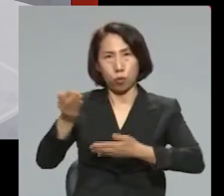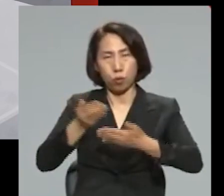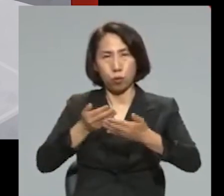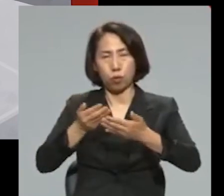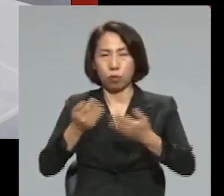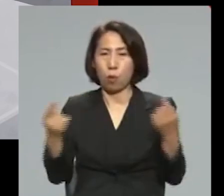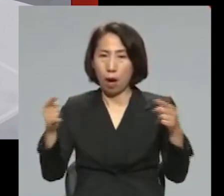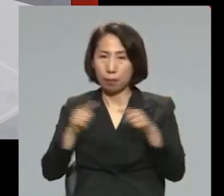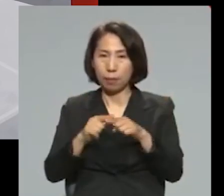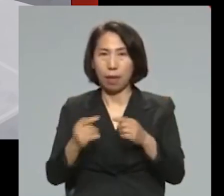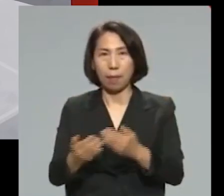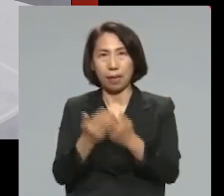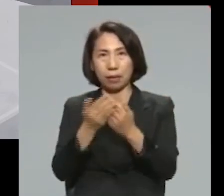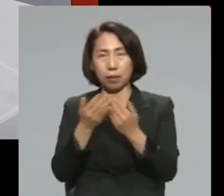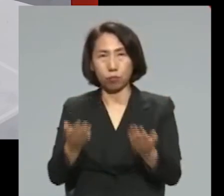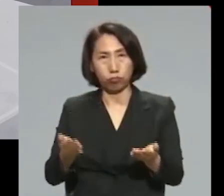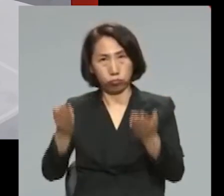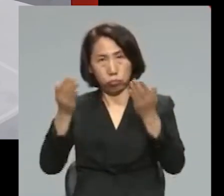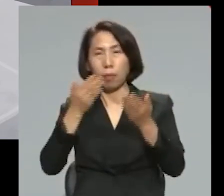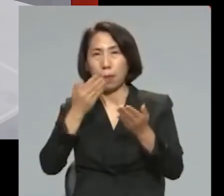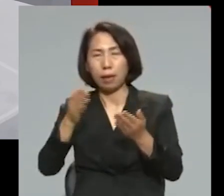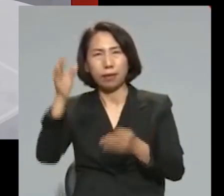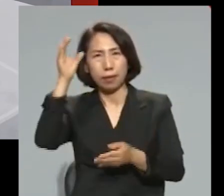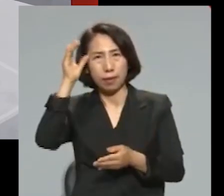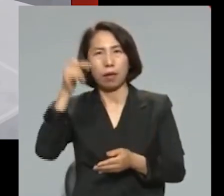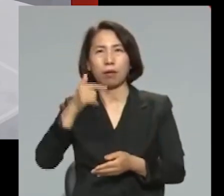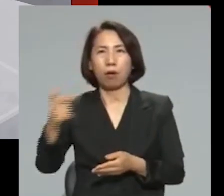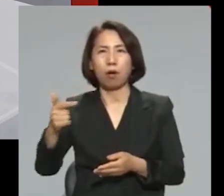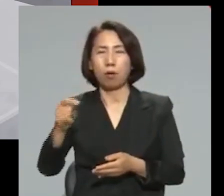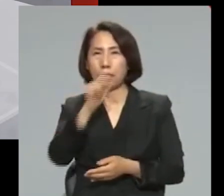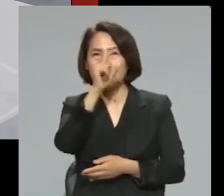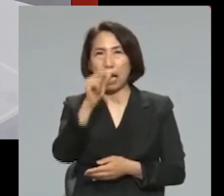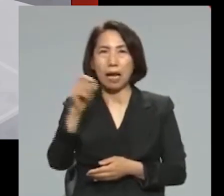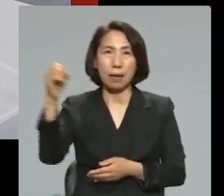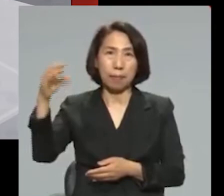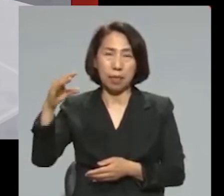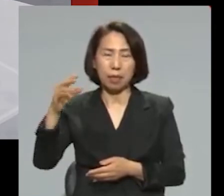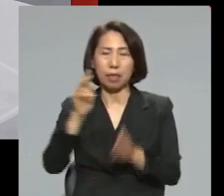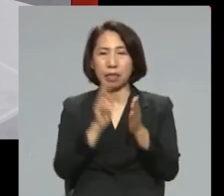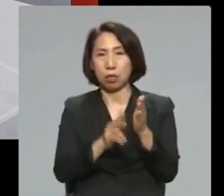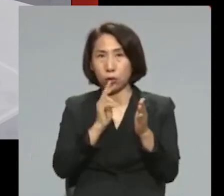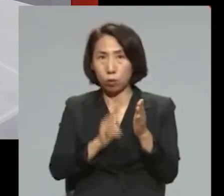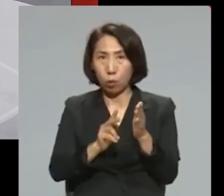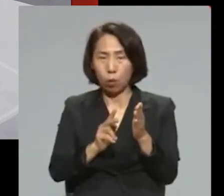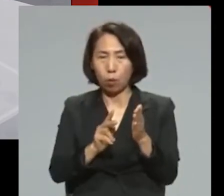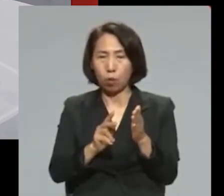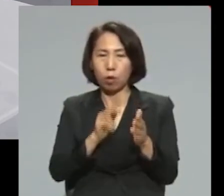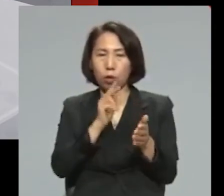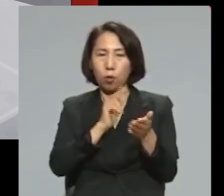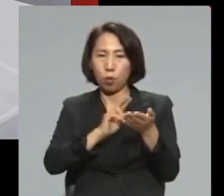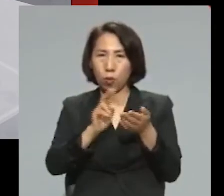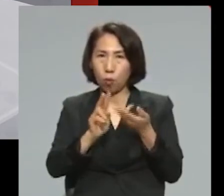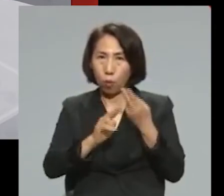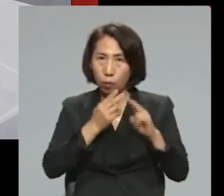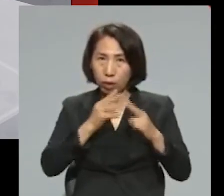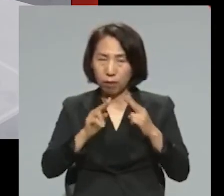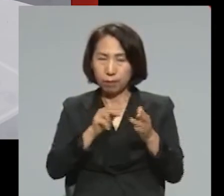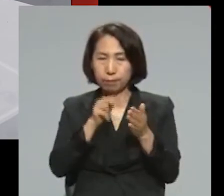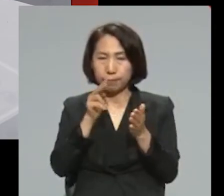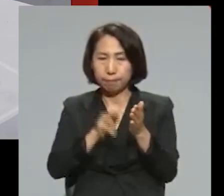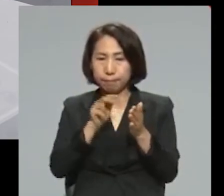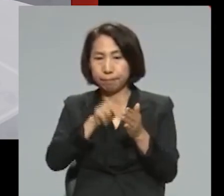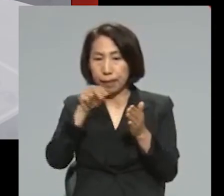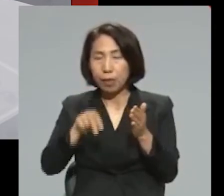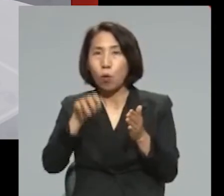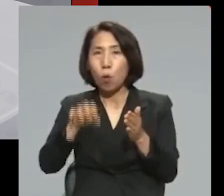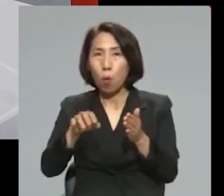상생 발전도 매우 기대됩니다. 달빛 내륙 철도에 고령 역사가 유치될 수 있도록 모든